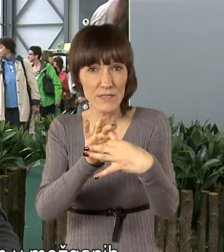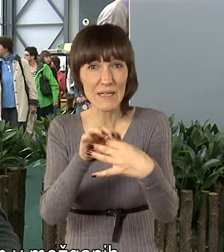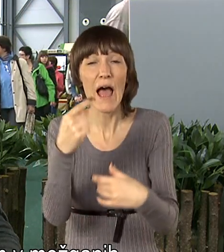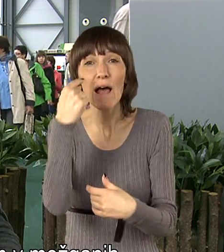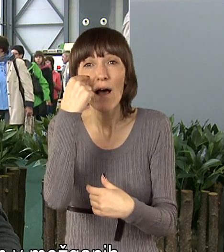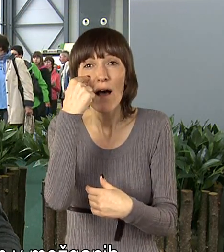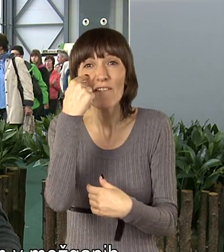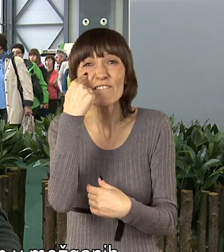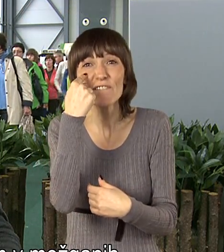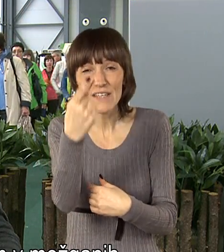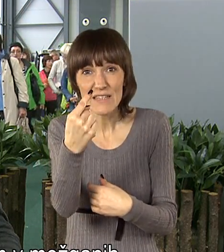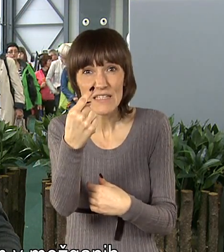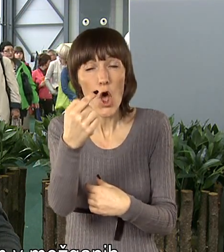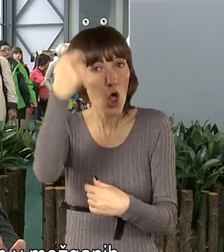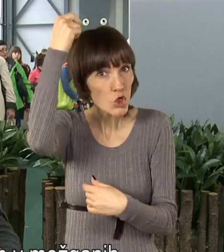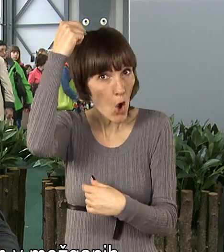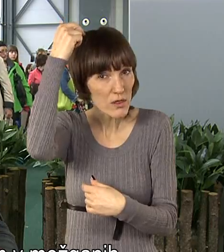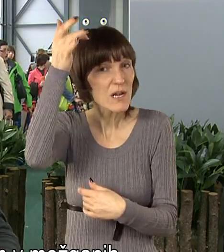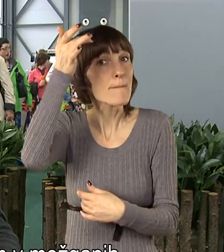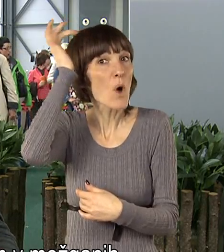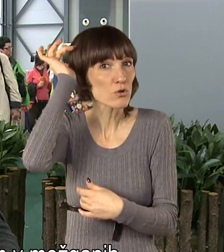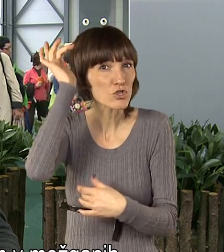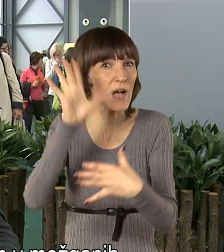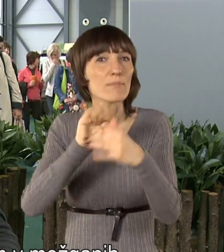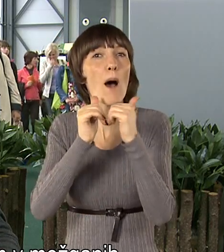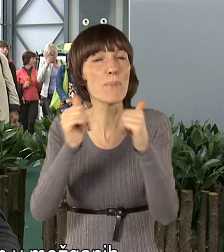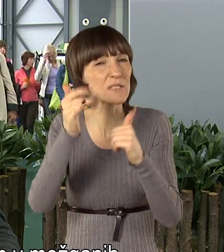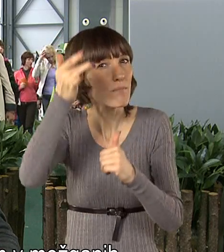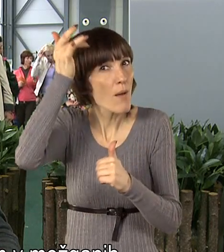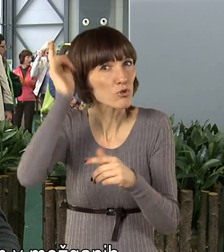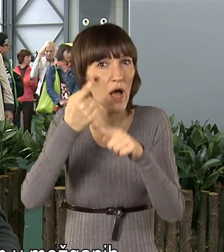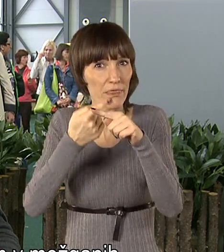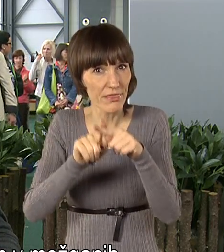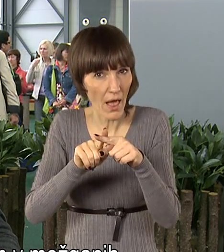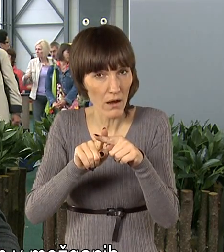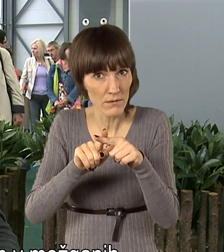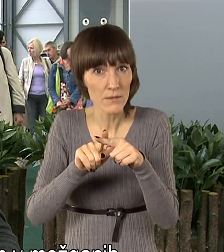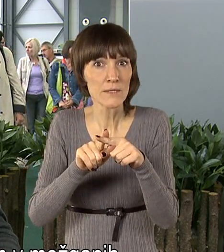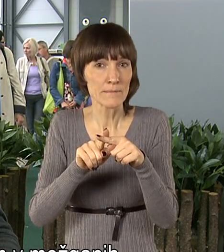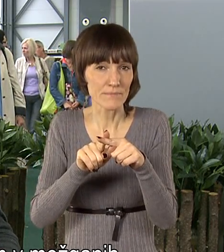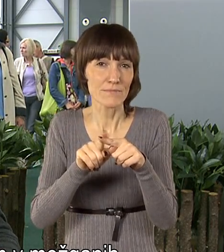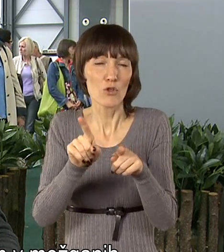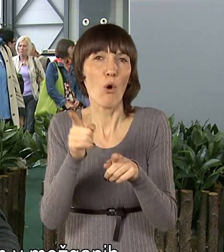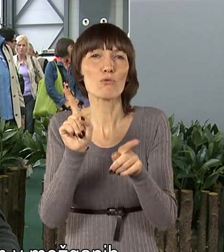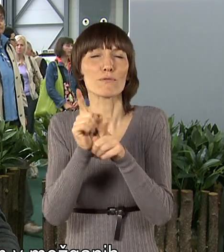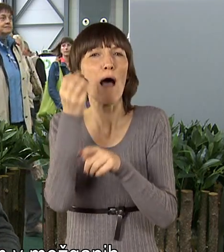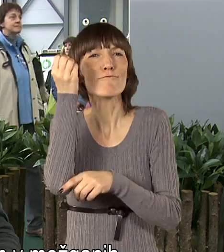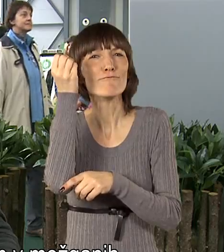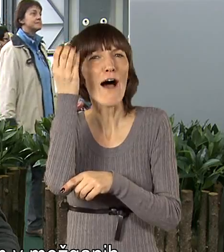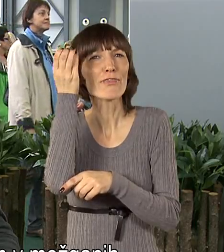optičnim, s tem vidnim korteksom v možganih od zadaj. Sliši se zelo tako science fiction,